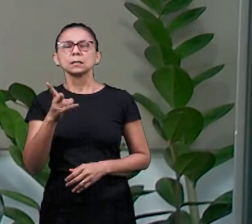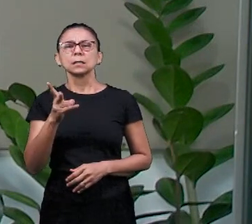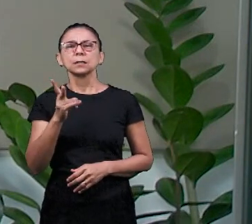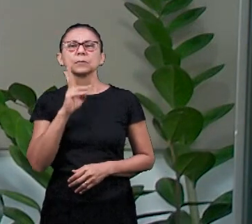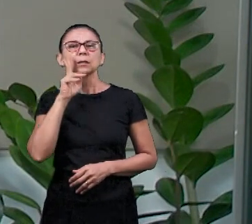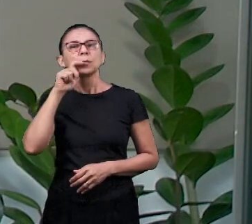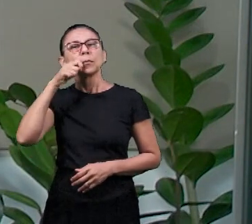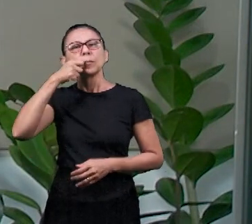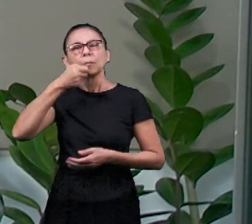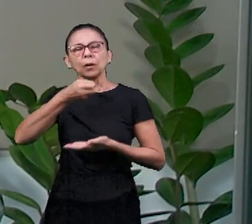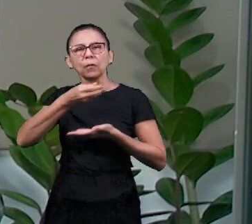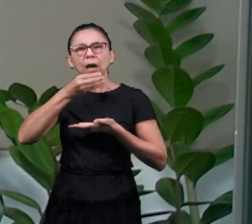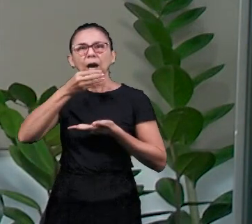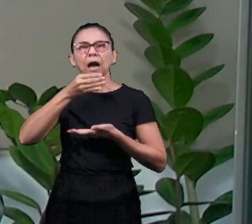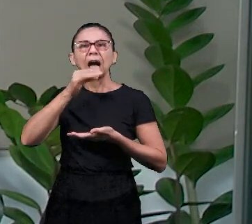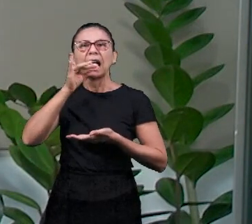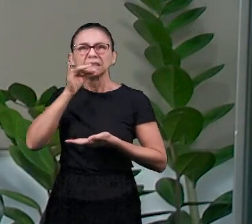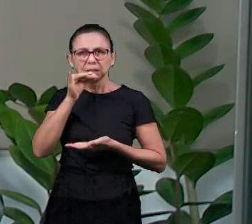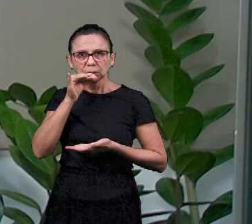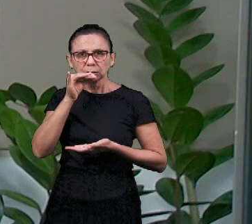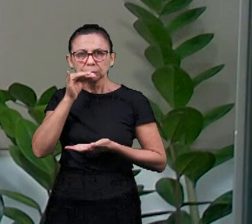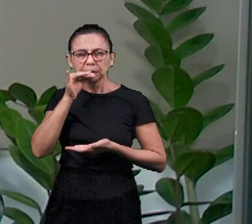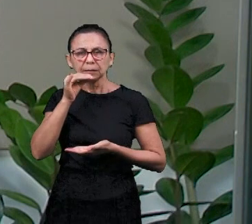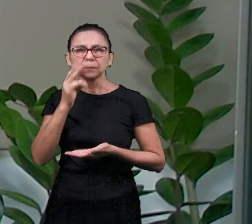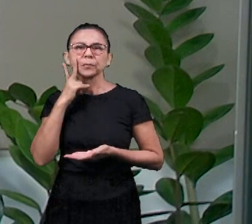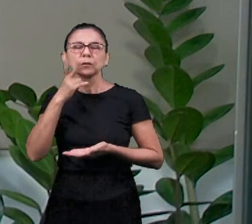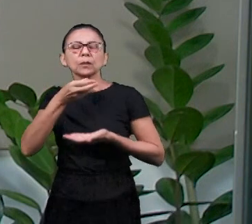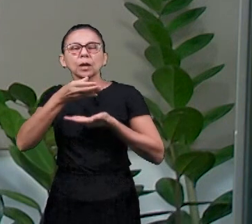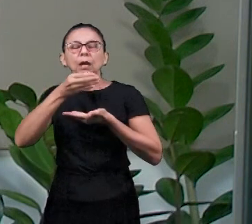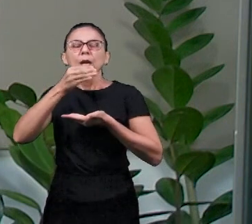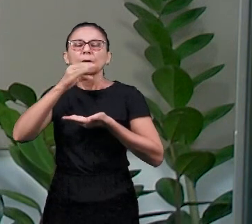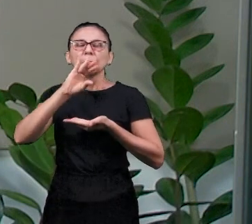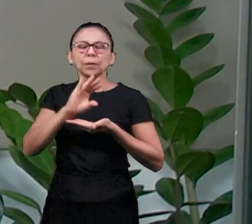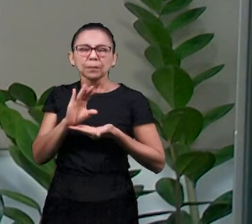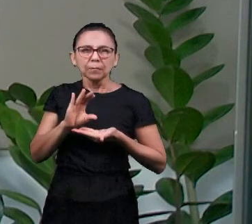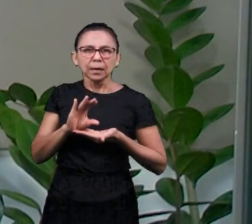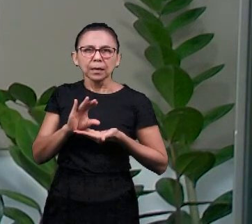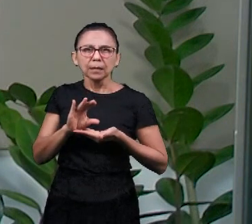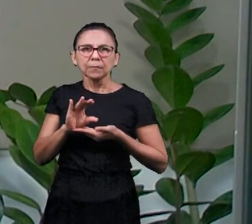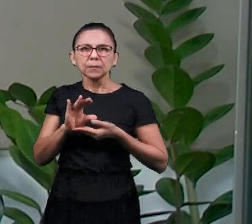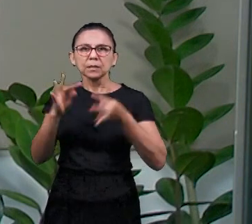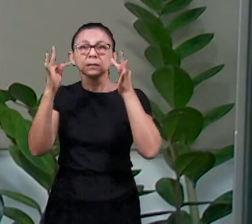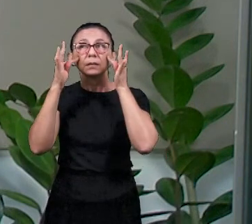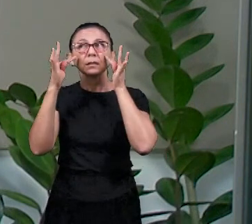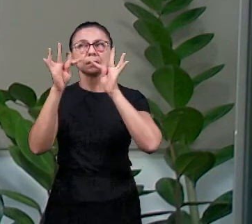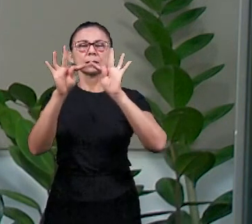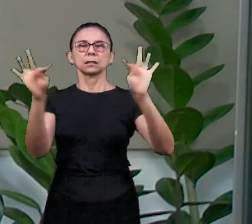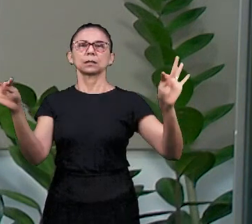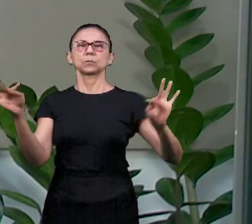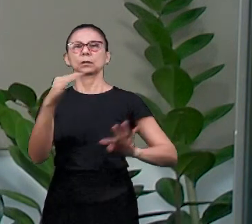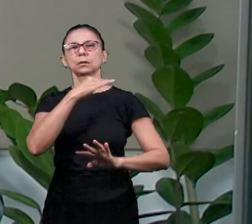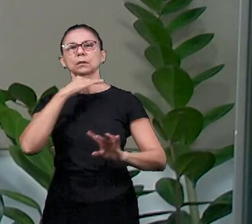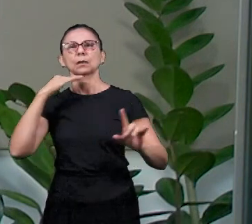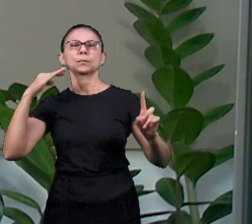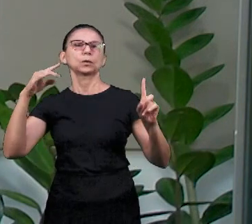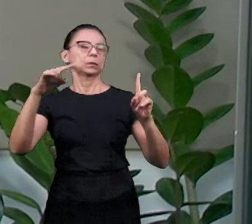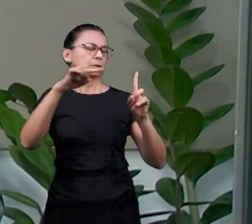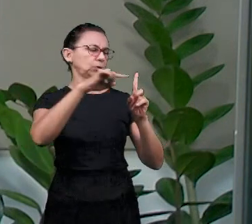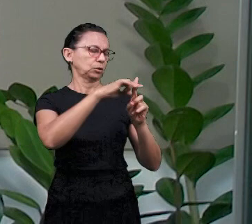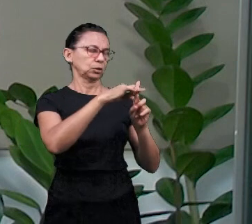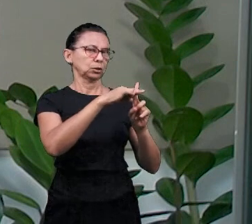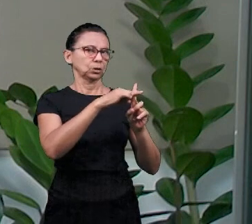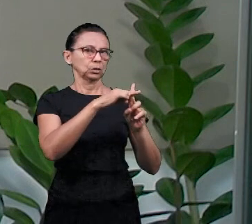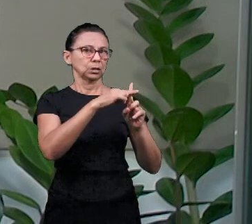Ce n'est pas un jouet, ça. Jusqu'à ce qu'il revienne. Celui qui mange et boit sans discerner, il mange et boit pour sa